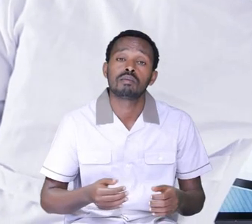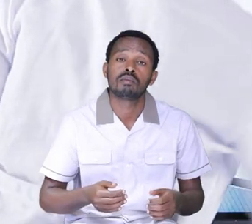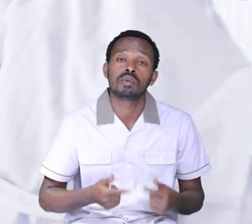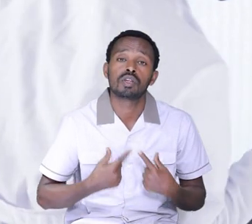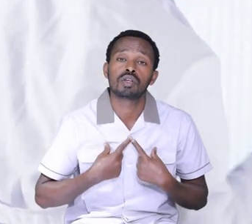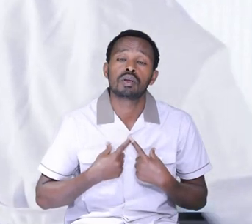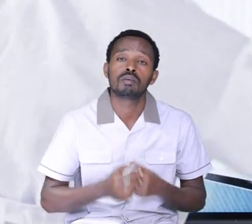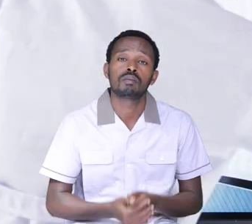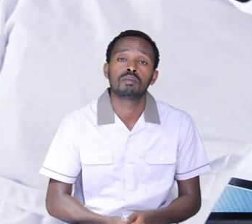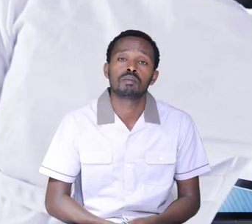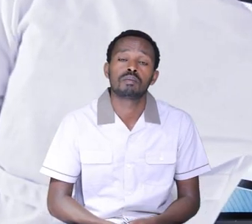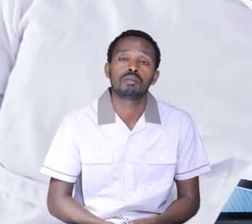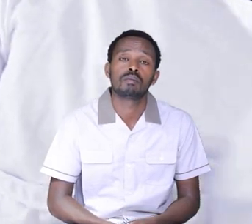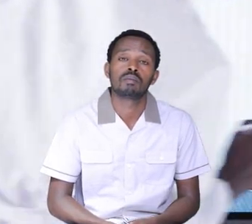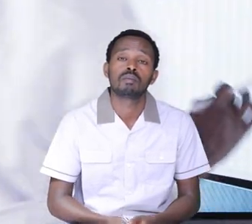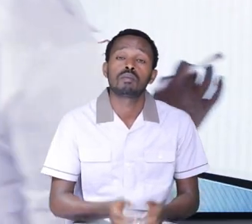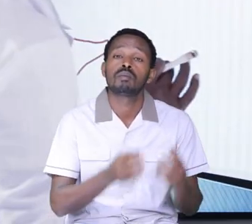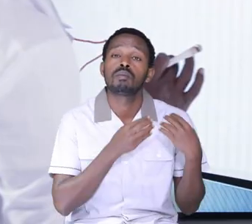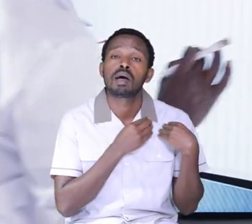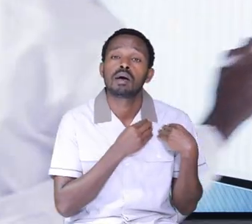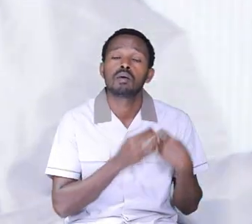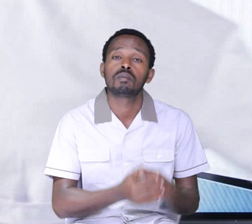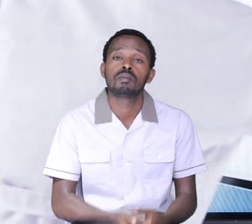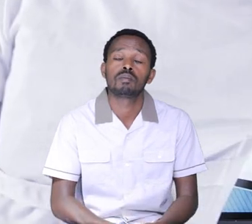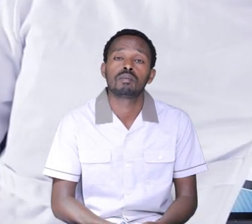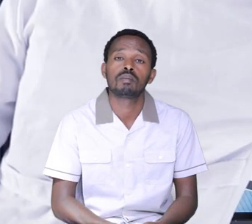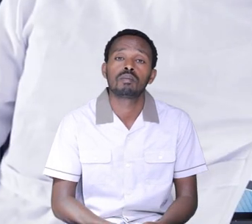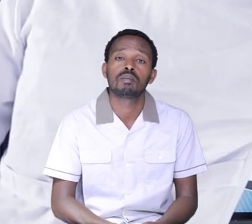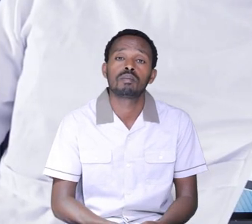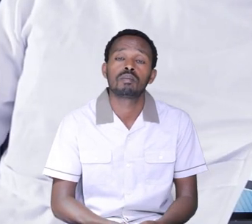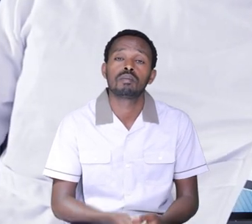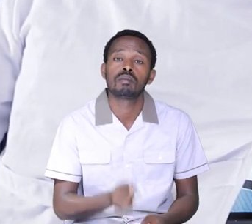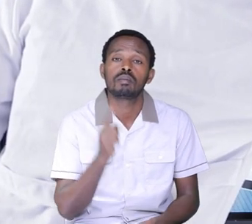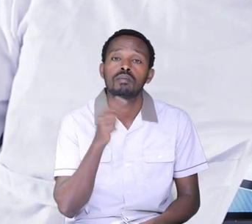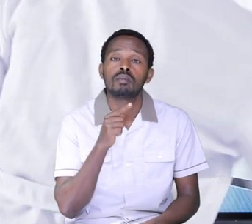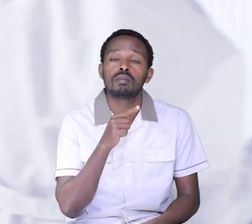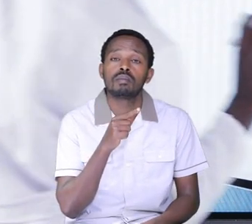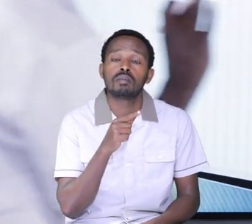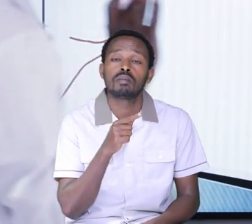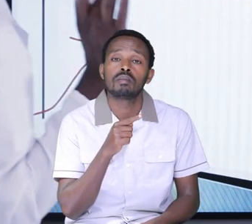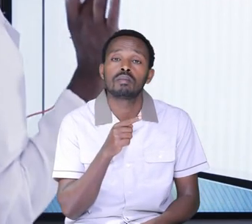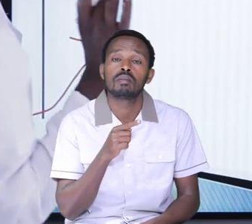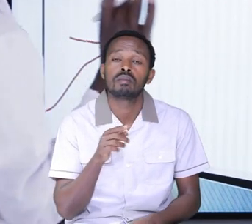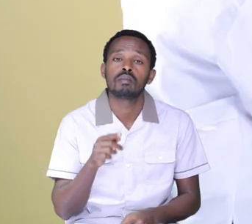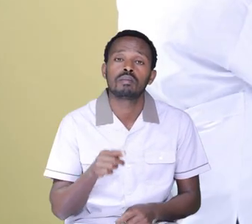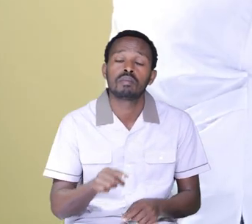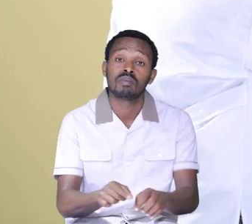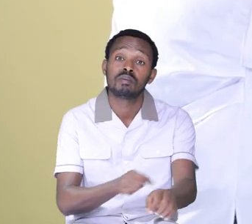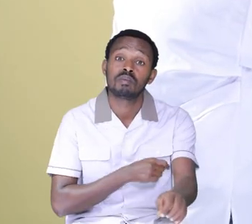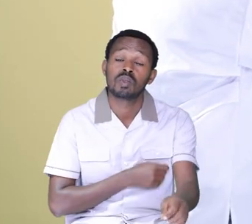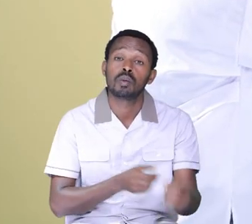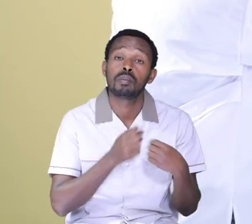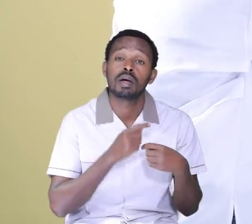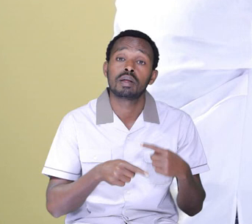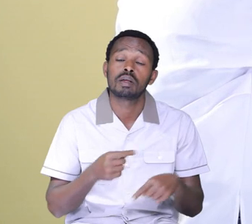fageny asif asgiddu jiru fi baad do kana jiru she kana jechun fageny baan adema me jechu sadi